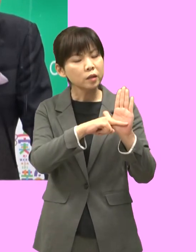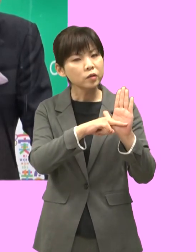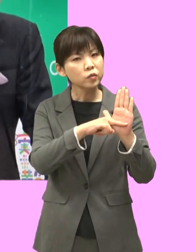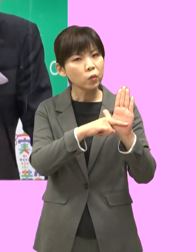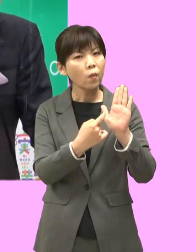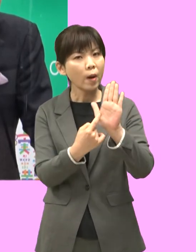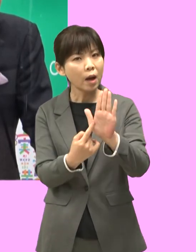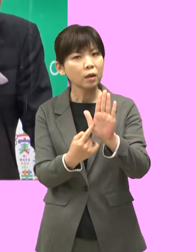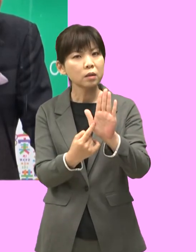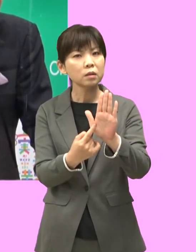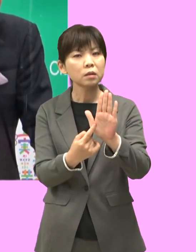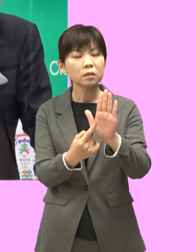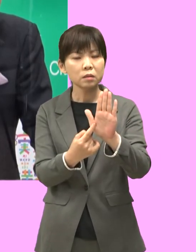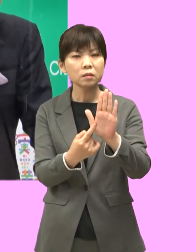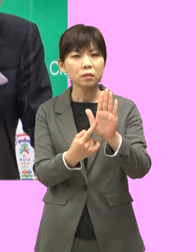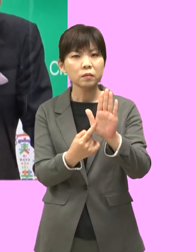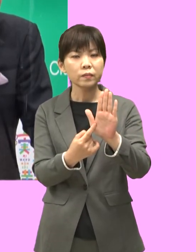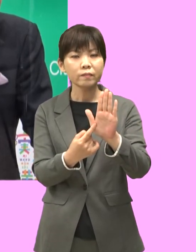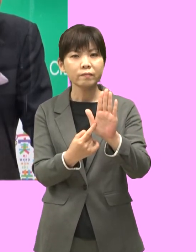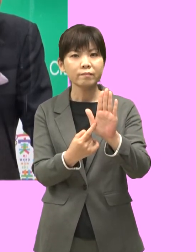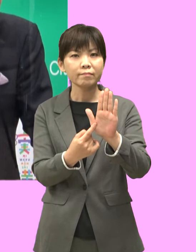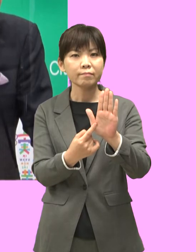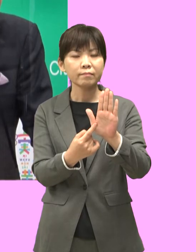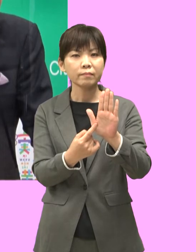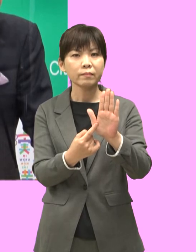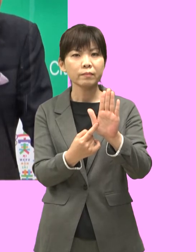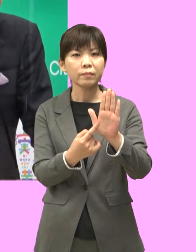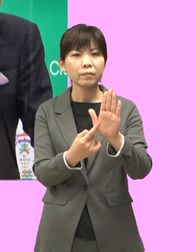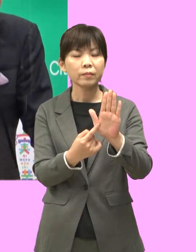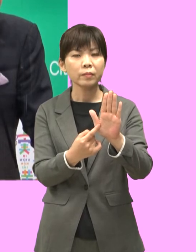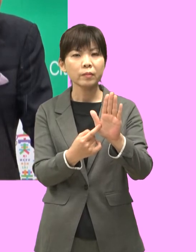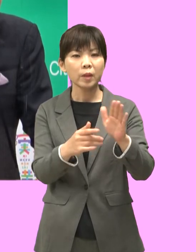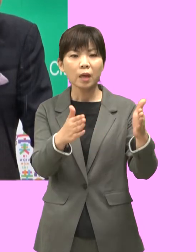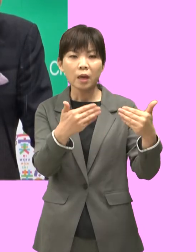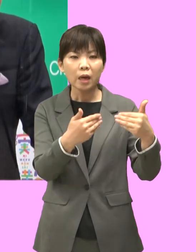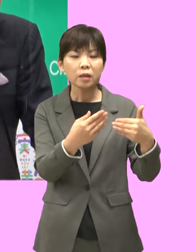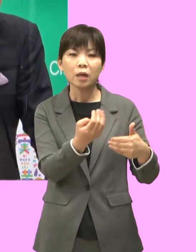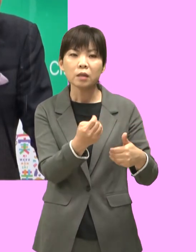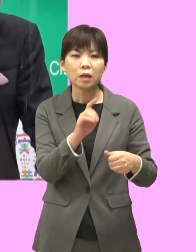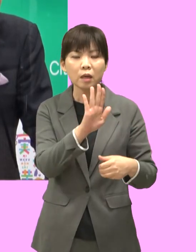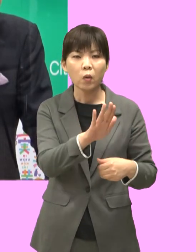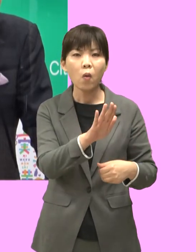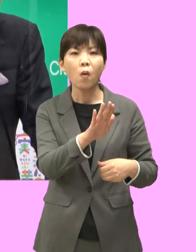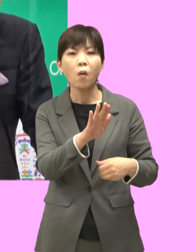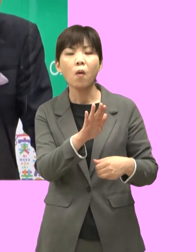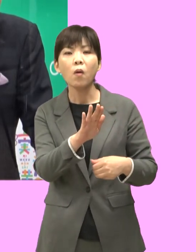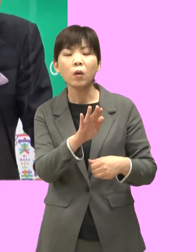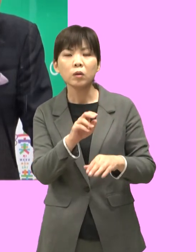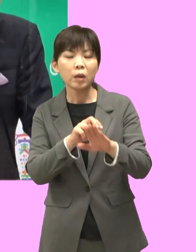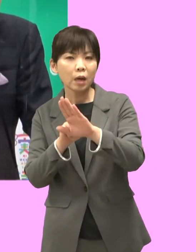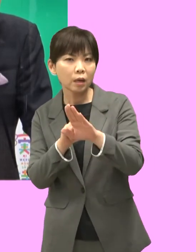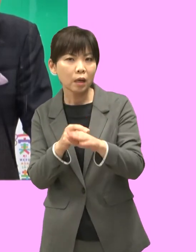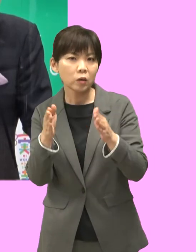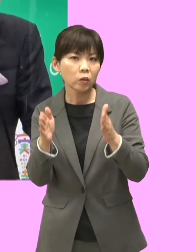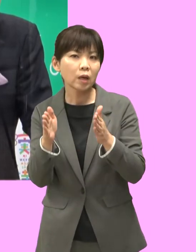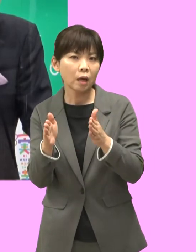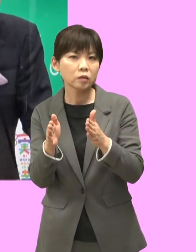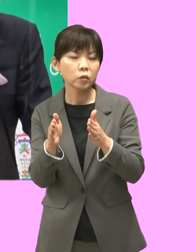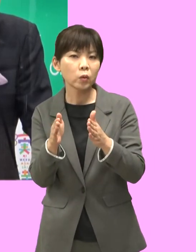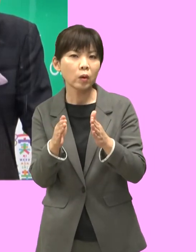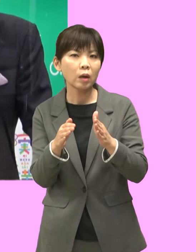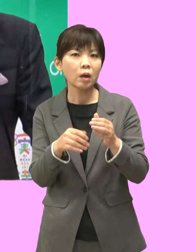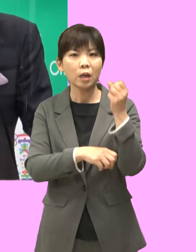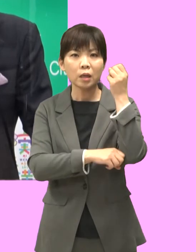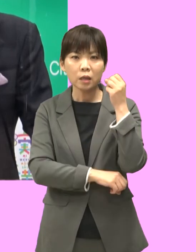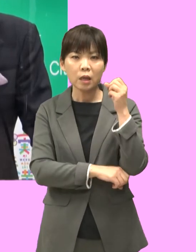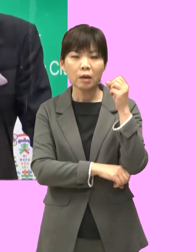に上げて公表するというのは、例えば廃止から何年後とか、どのぐらい検討してからとか、なんかそういう基準がある